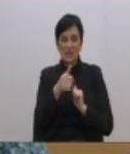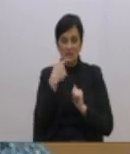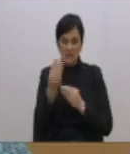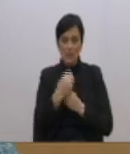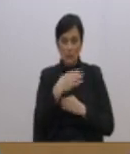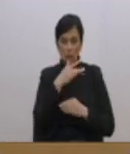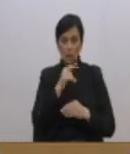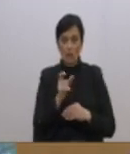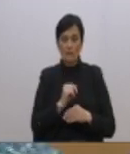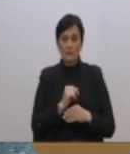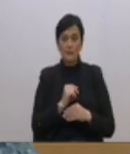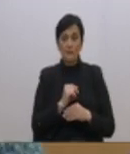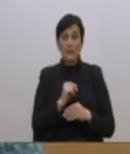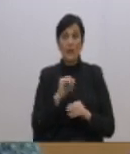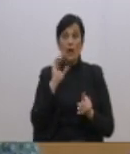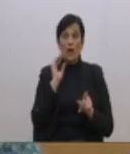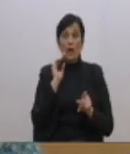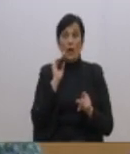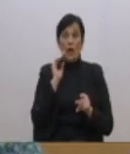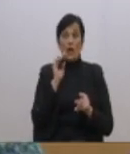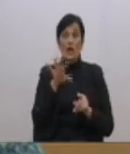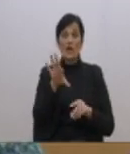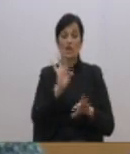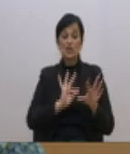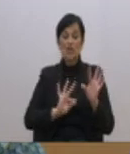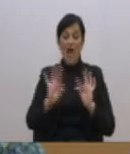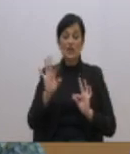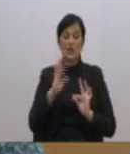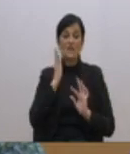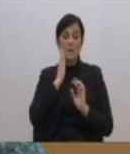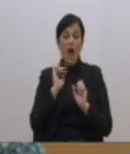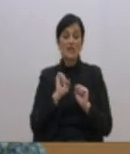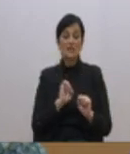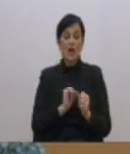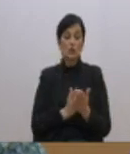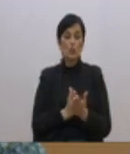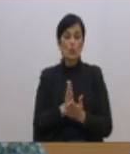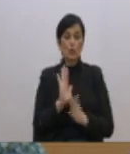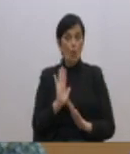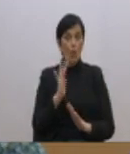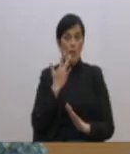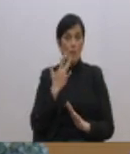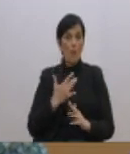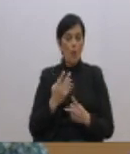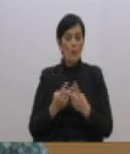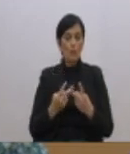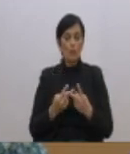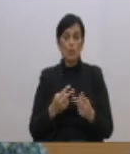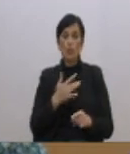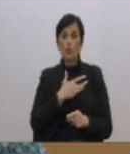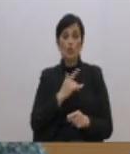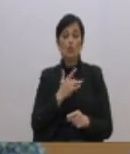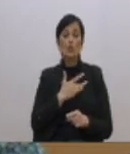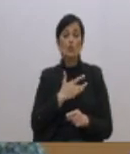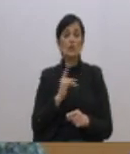დამიმატეთ, მაშინ შერჩევითი მართვაჯულების პრინციპი არამხოლოდ პოლიტიკურ პატიმრობას გულისხმობს, არამედ გულისხმობს